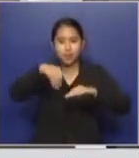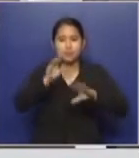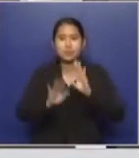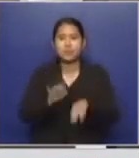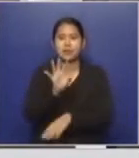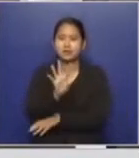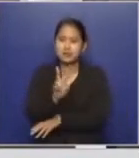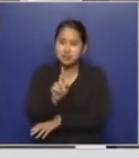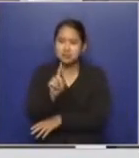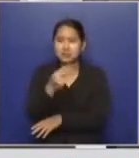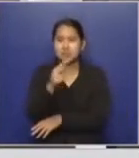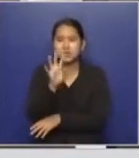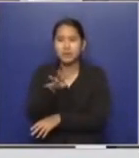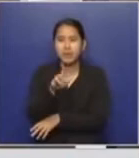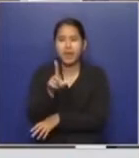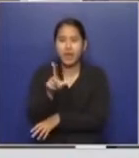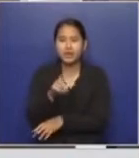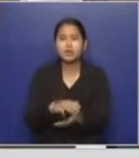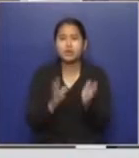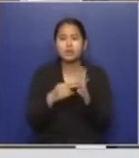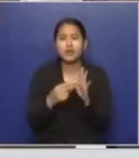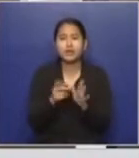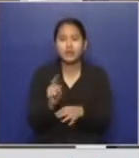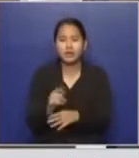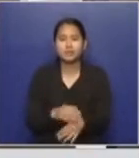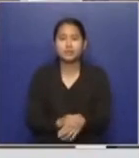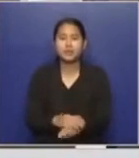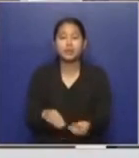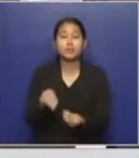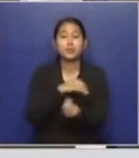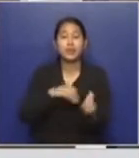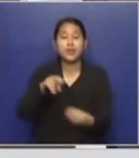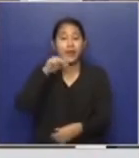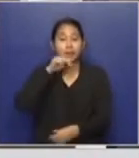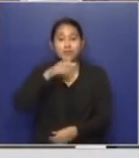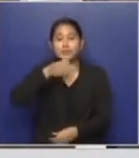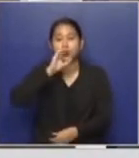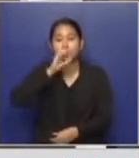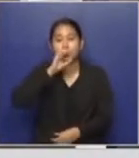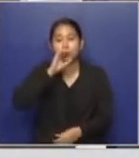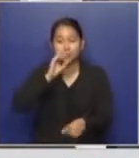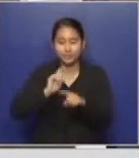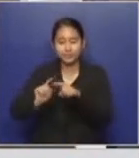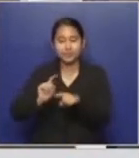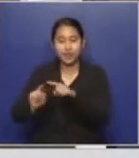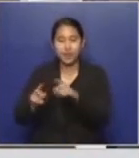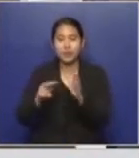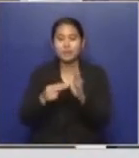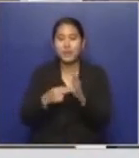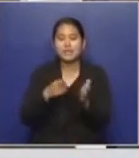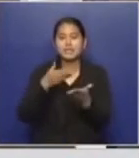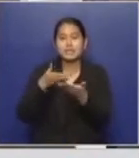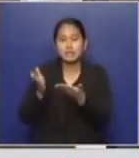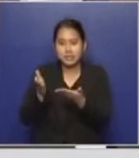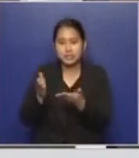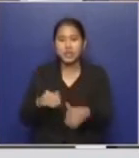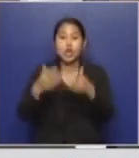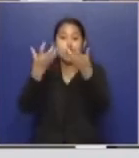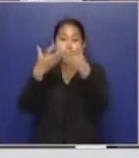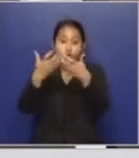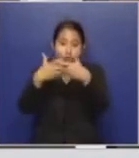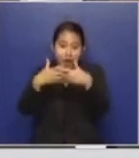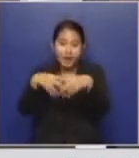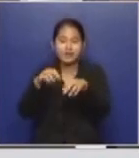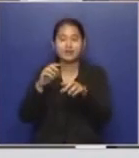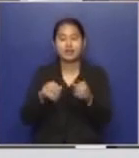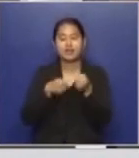ล้านลูกบาศก์เมตรคนที่ใช้น้ำดื่มอะไรต่างๆที่เราดำเนินการอยู่ไปซื้อเขามาโรงงานอุตสาหกรรม